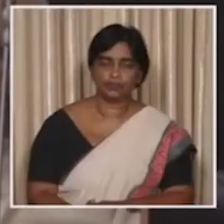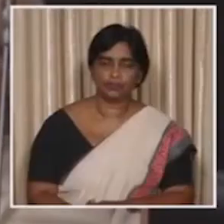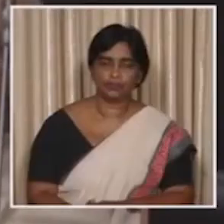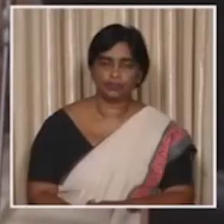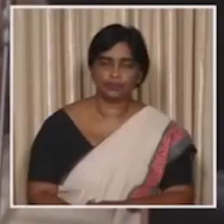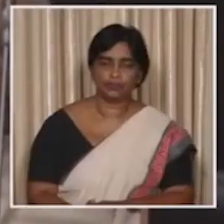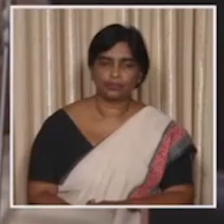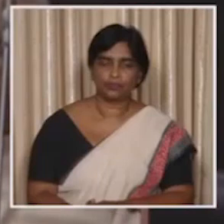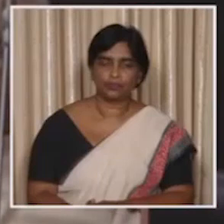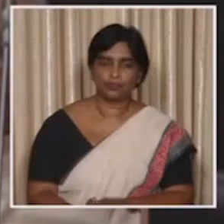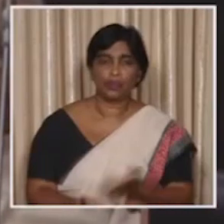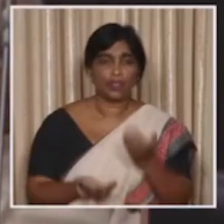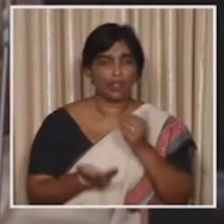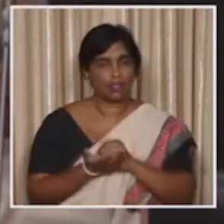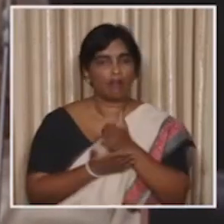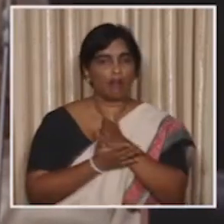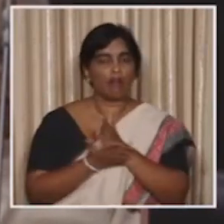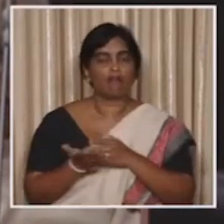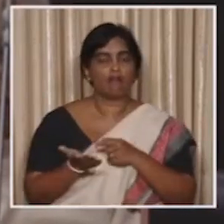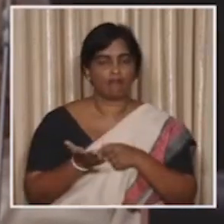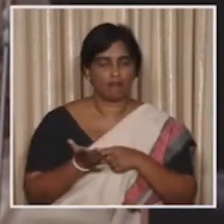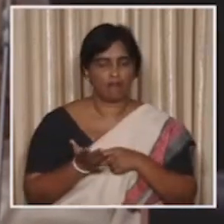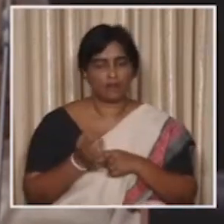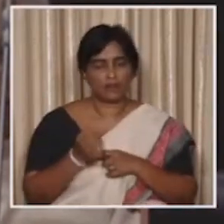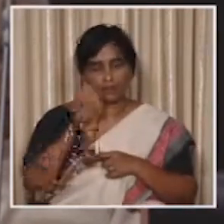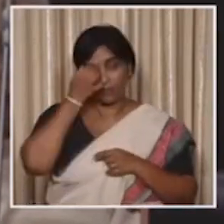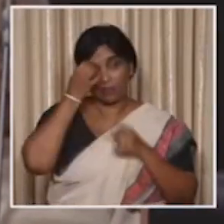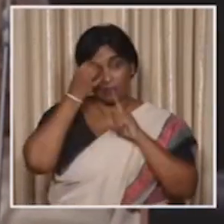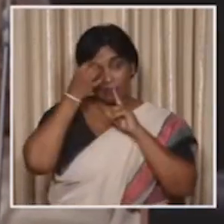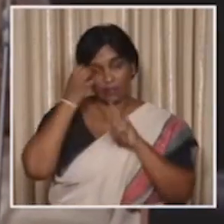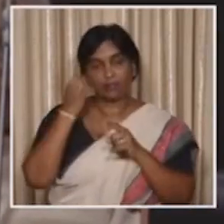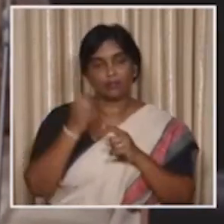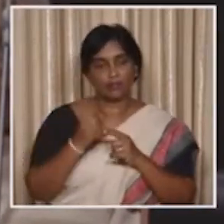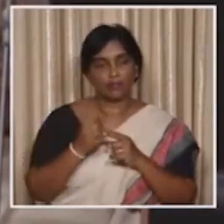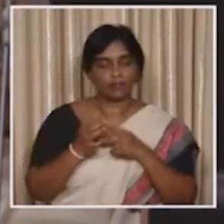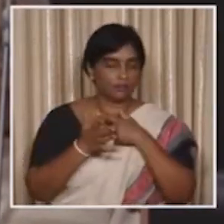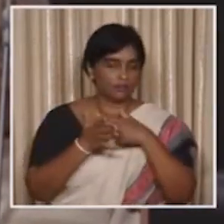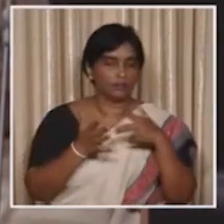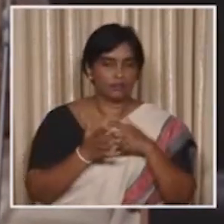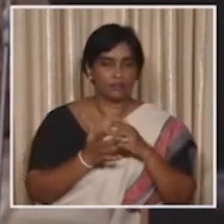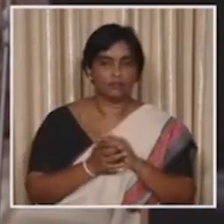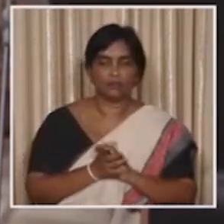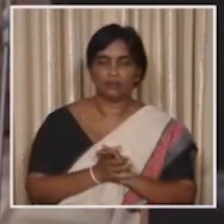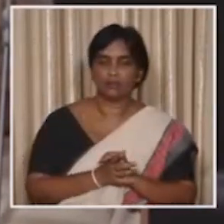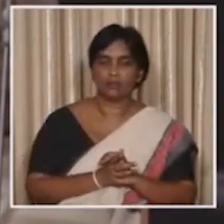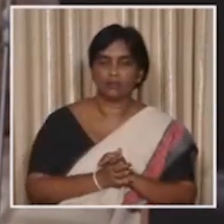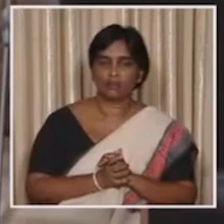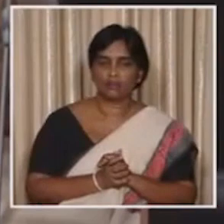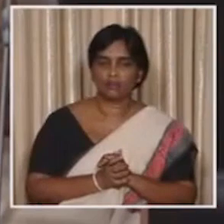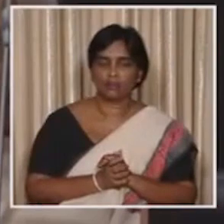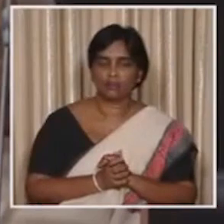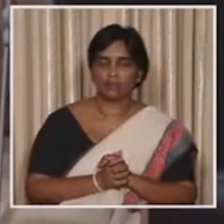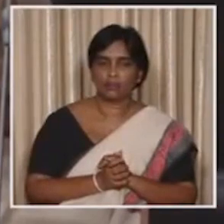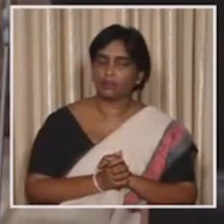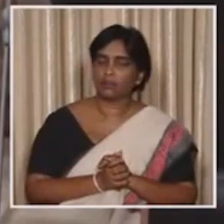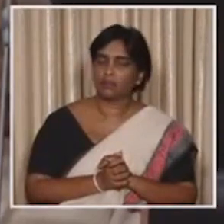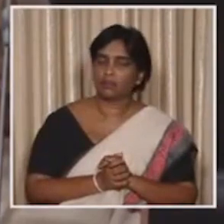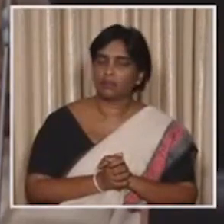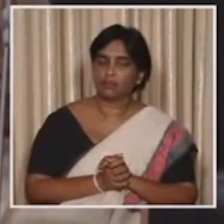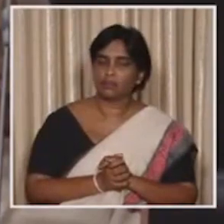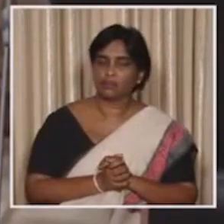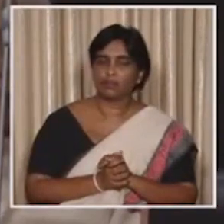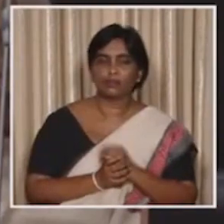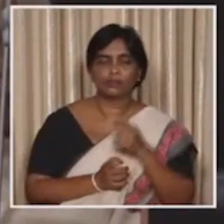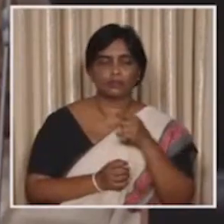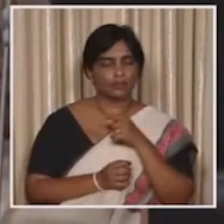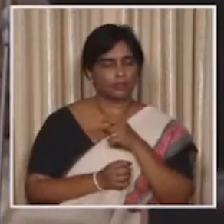ඒකේ අනිත් කැටසකුත් තියෙනවා. එතුමා කියලා තියෙන මම කියවන්නම්. However in terms of a judgment delivered by the Supreme